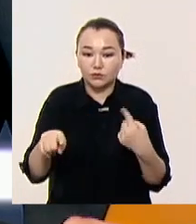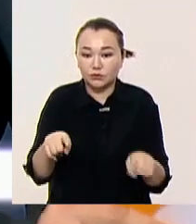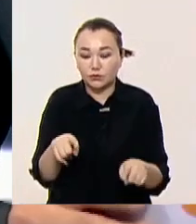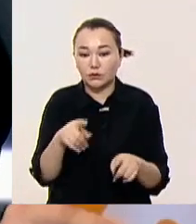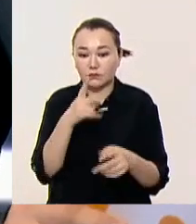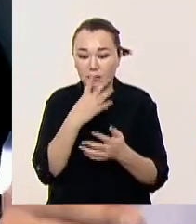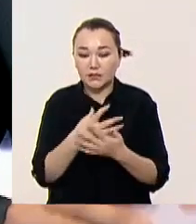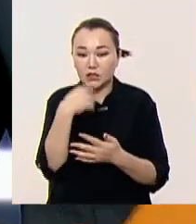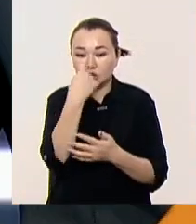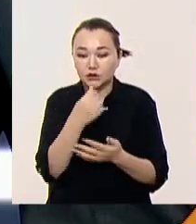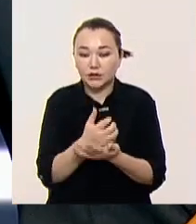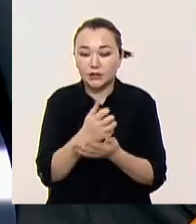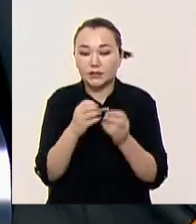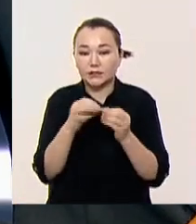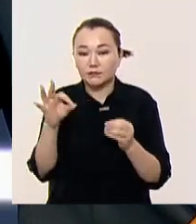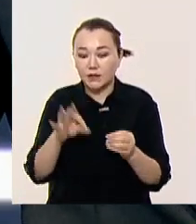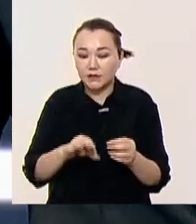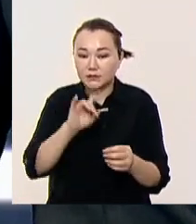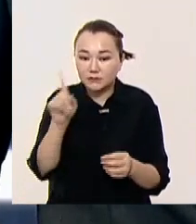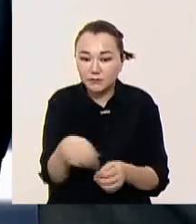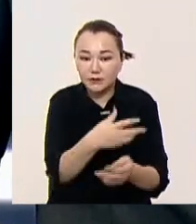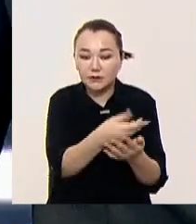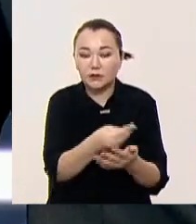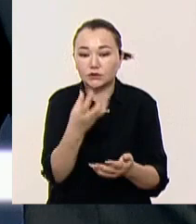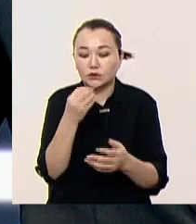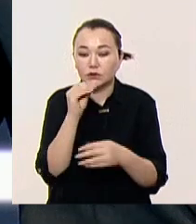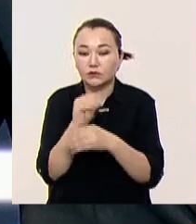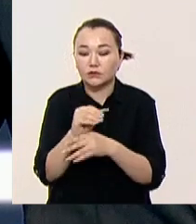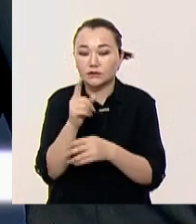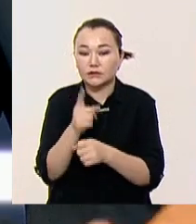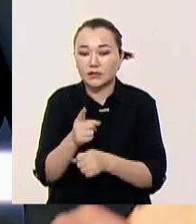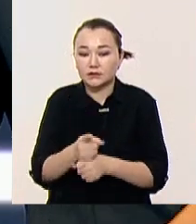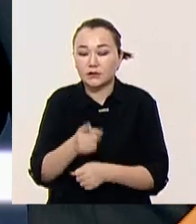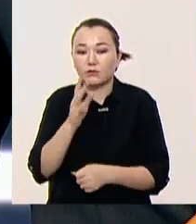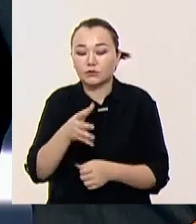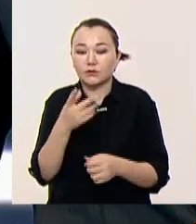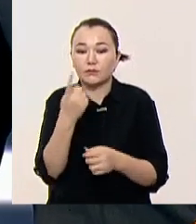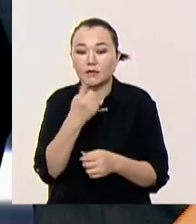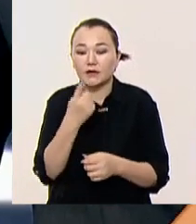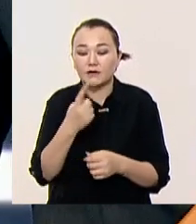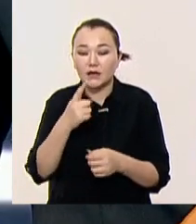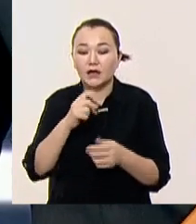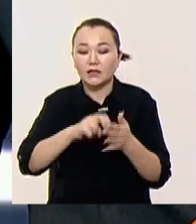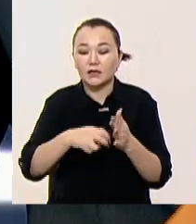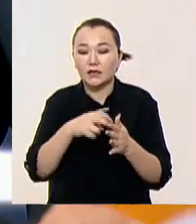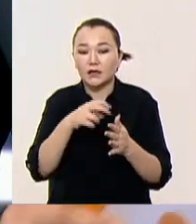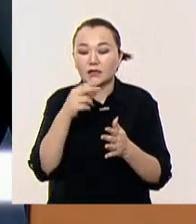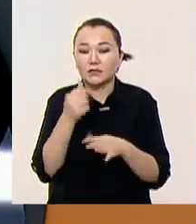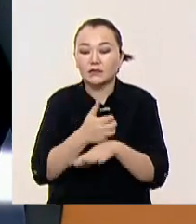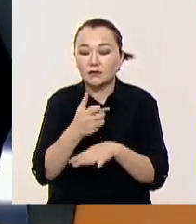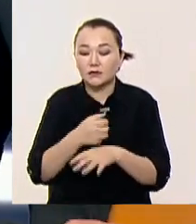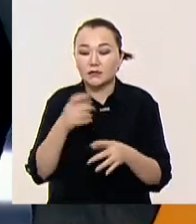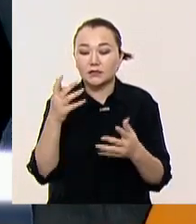жеке табыс салығының 10% өндіруден бөлек қосымша санкциялар салынады. Оның біріншісі қазыналық кіріс, яғни